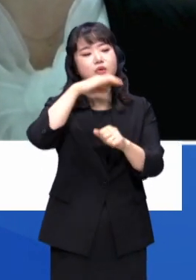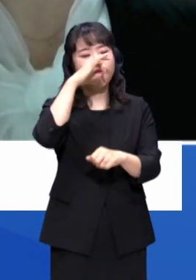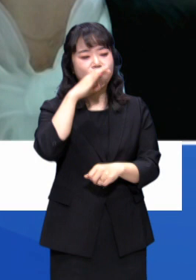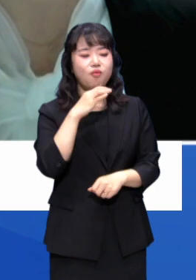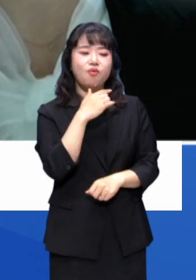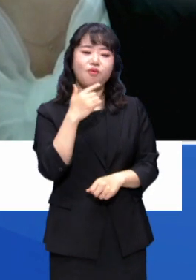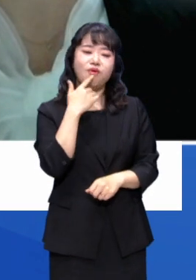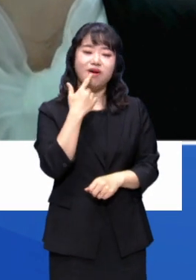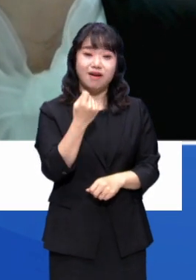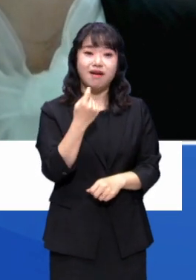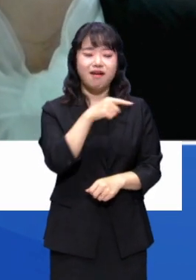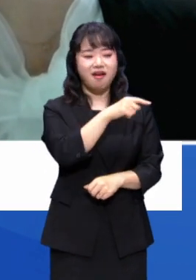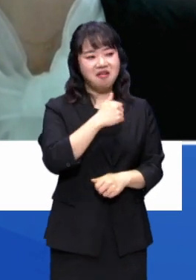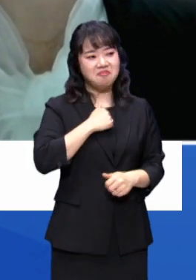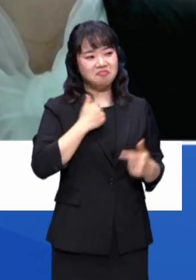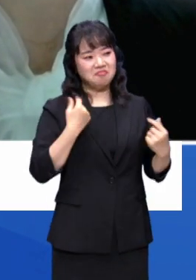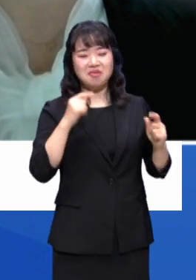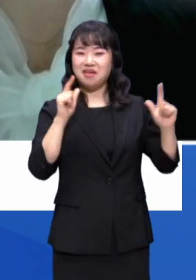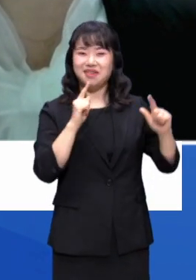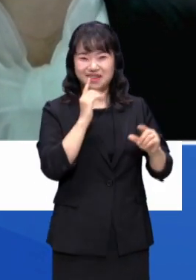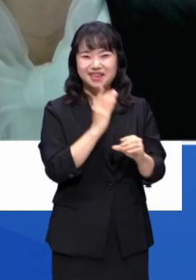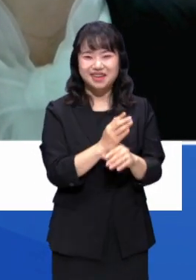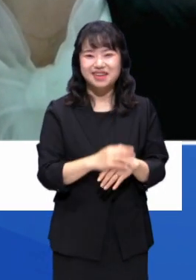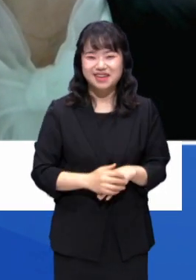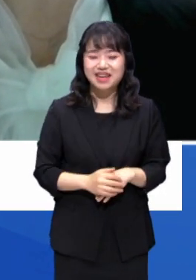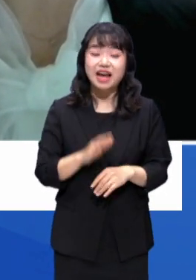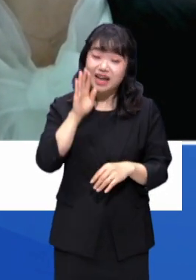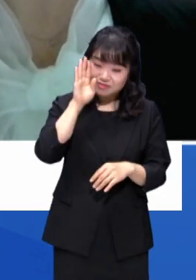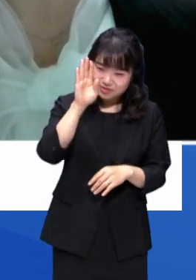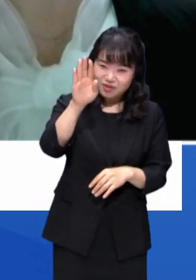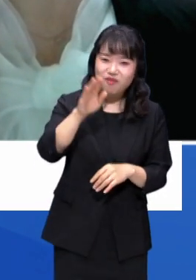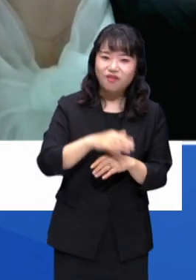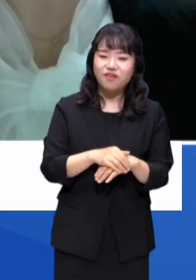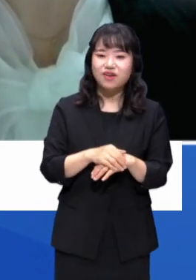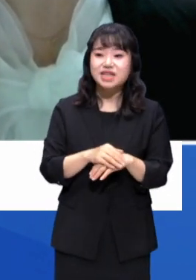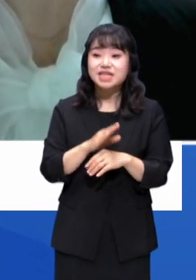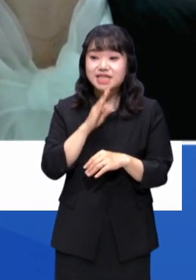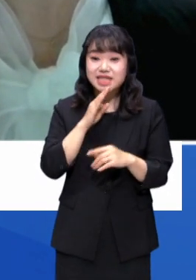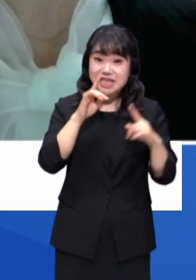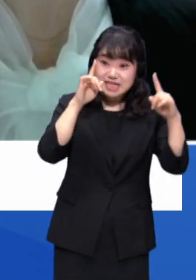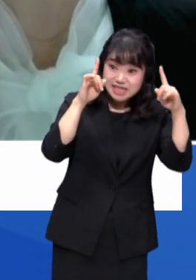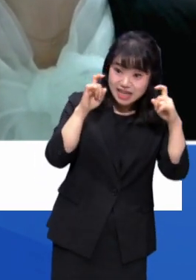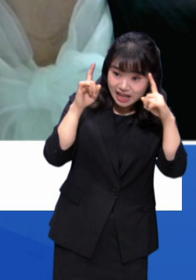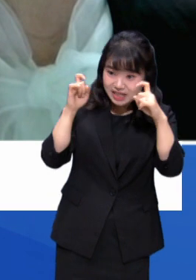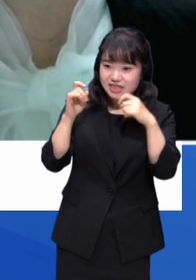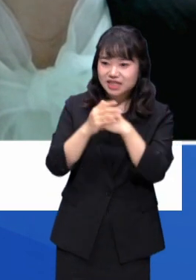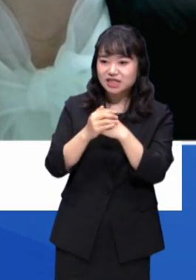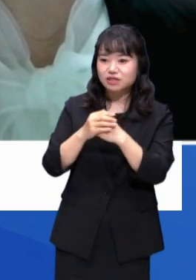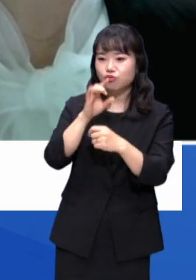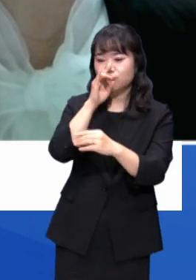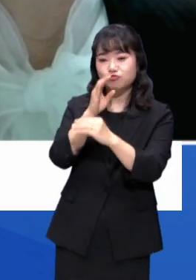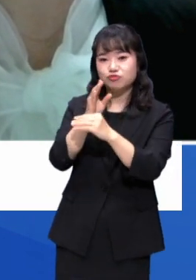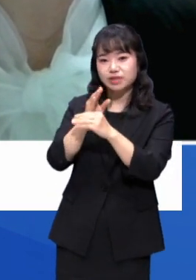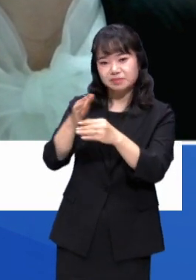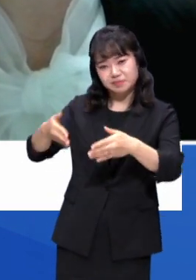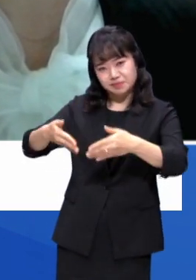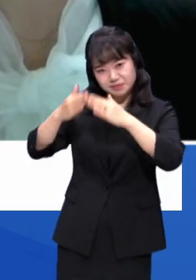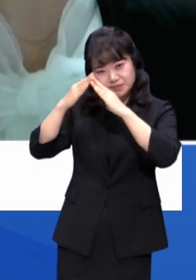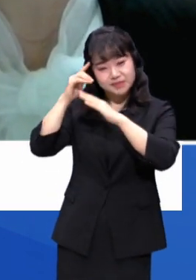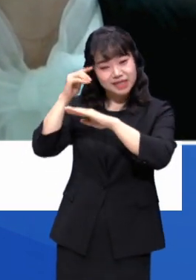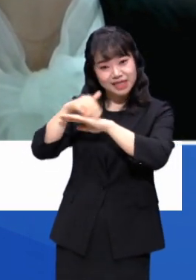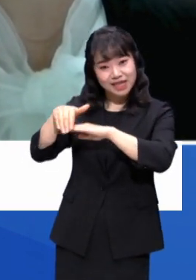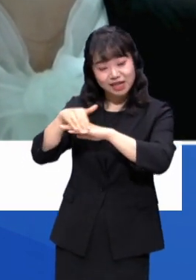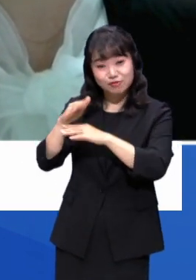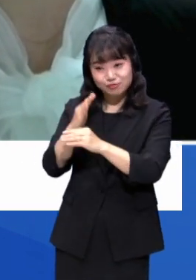공간이라고 자부심이 아주 컸습니다. 앞으로는 스냅샷 사진 촬영 중점 공간으로 구성할